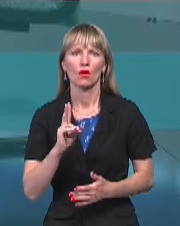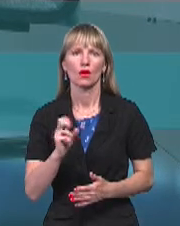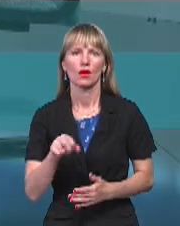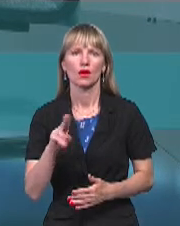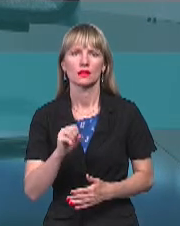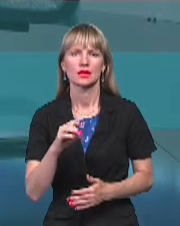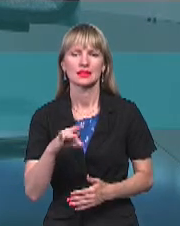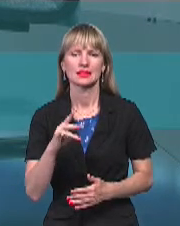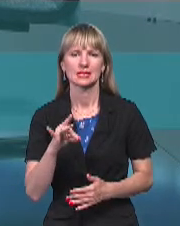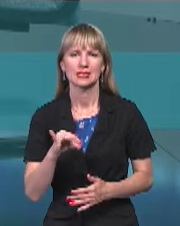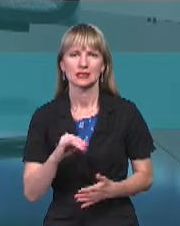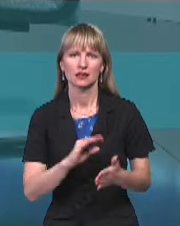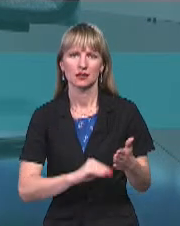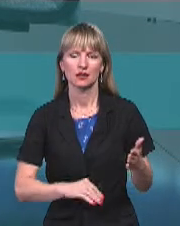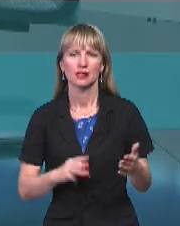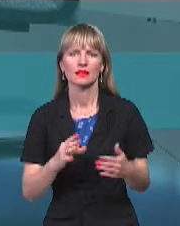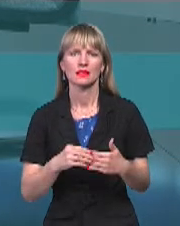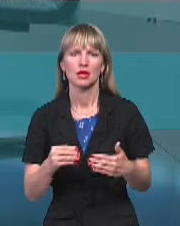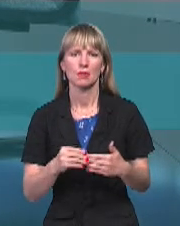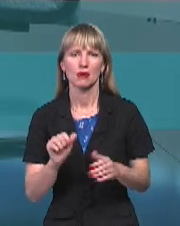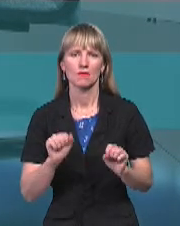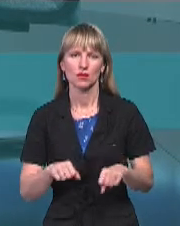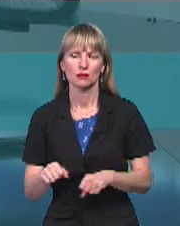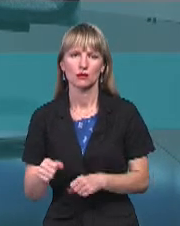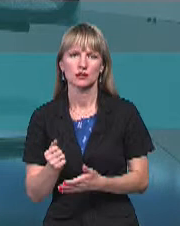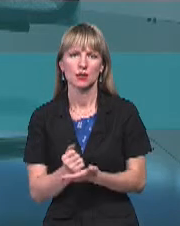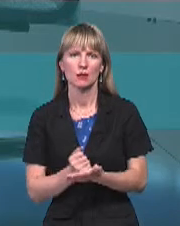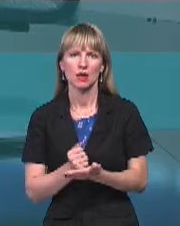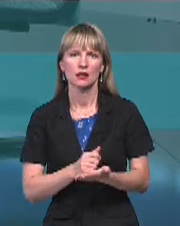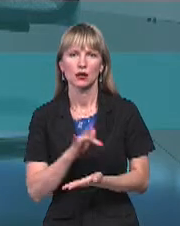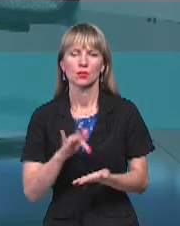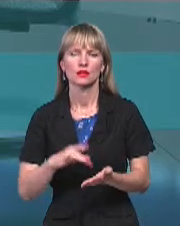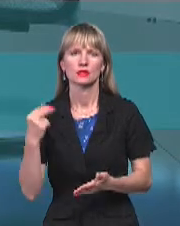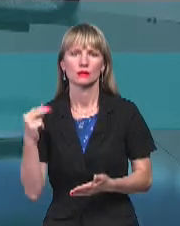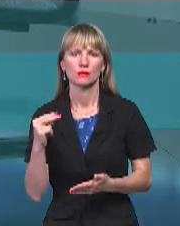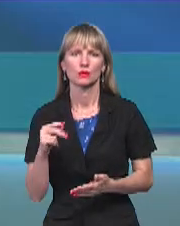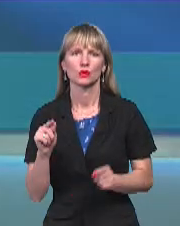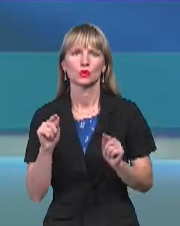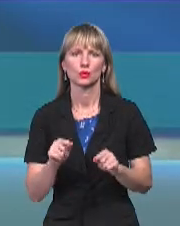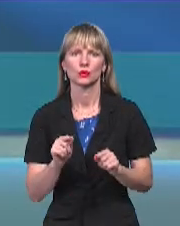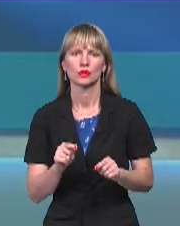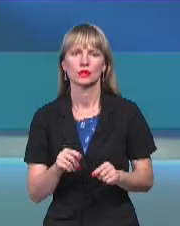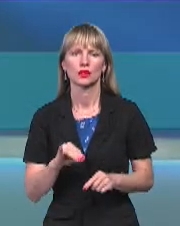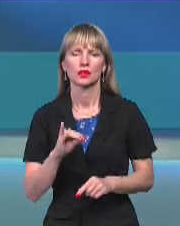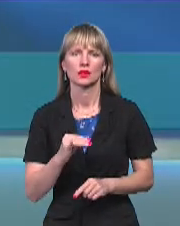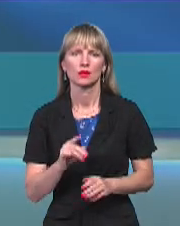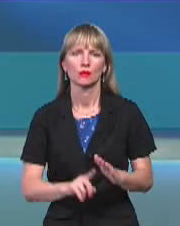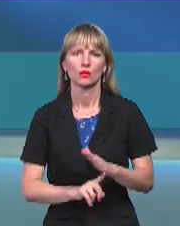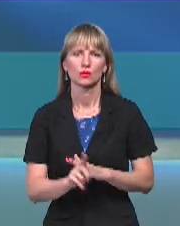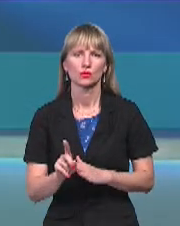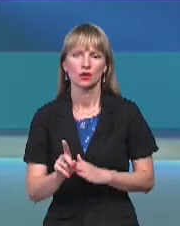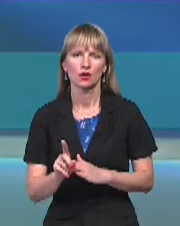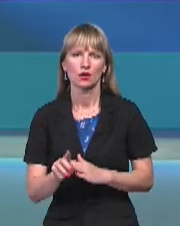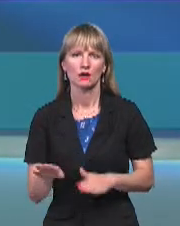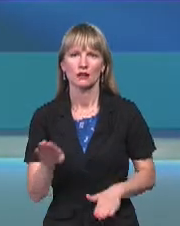які в земресурсах і в міста Запоріжжя, от тоді і почалась